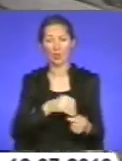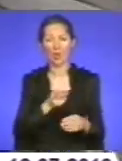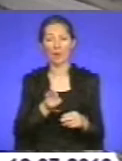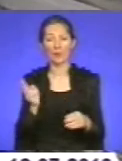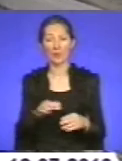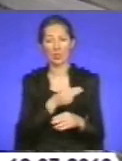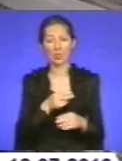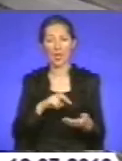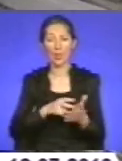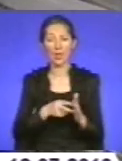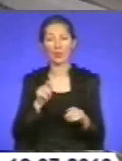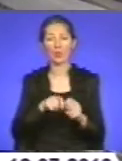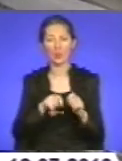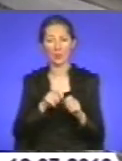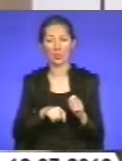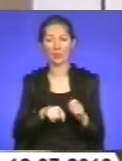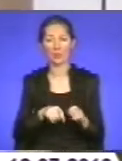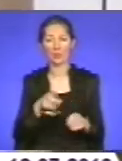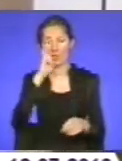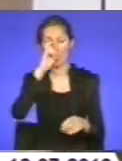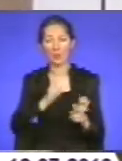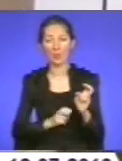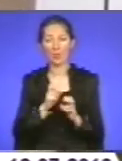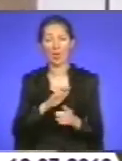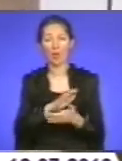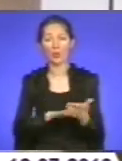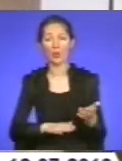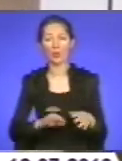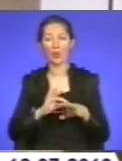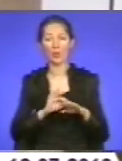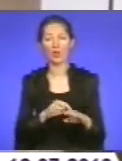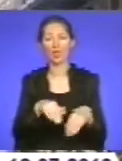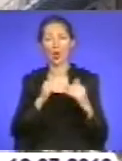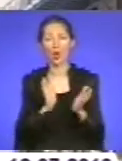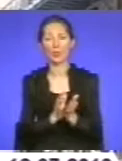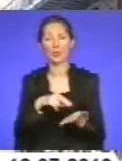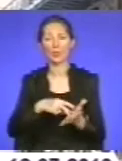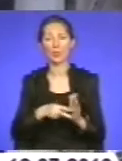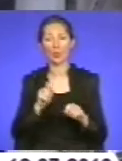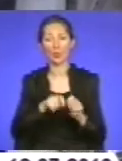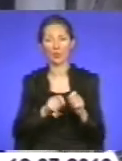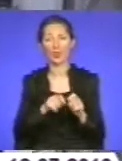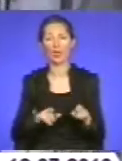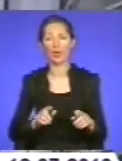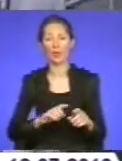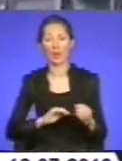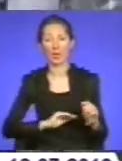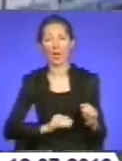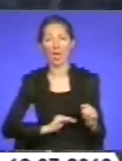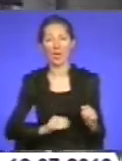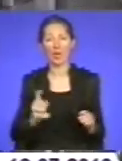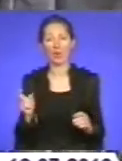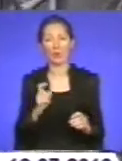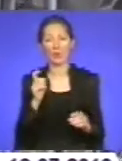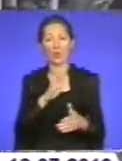ініційовані юридичними особами. Держпідприємництво продовжуватиме проводити комплексні планові перевірки суб'єктів господарювання протягом календарного